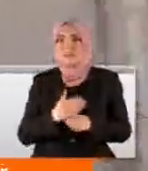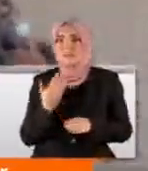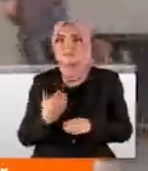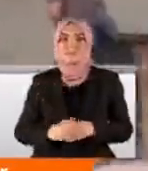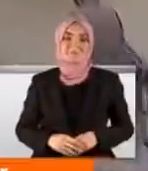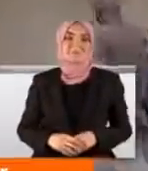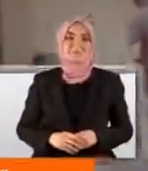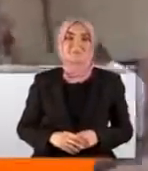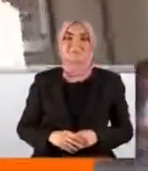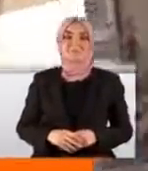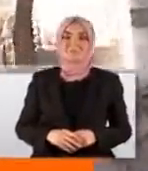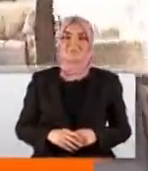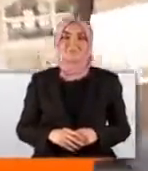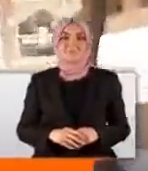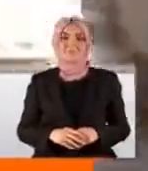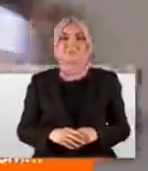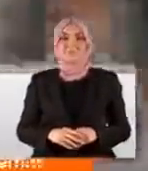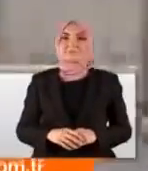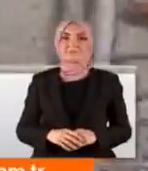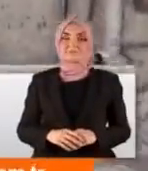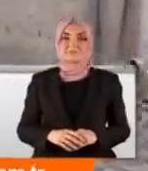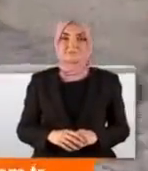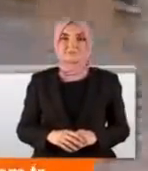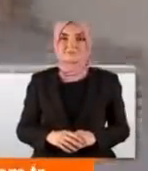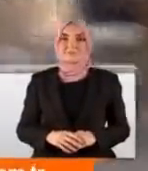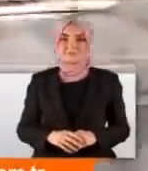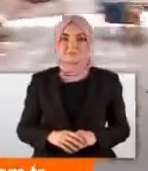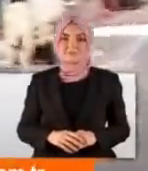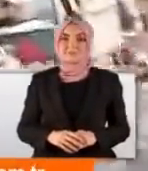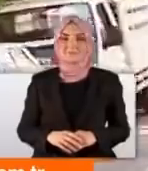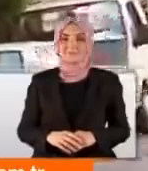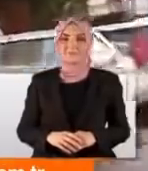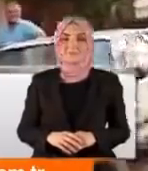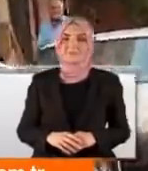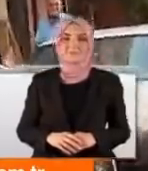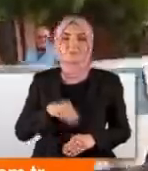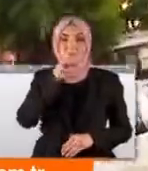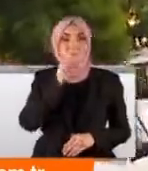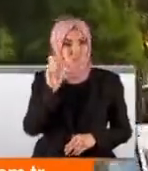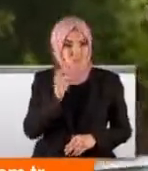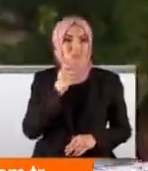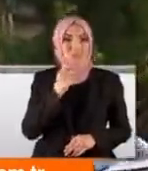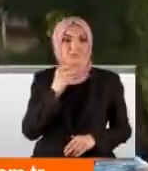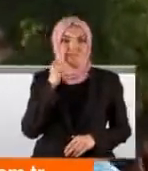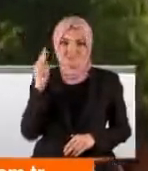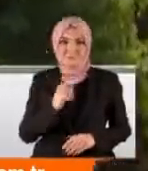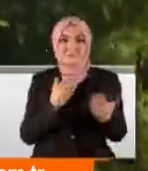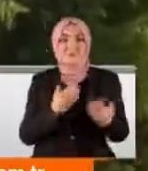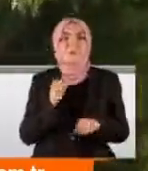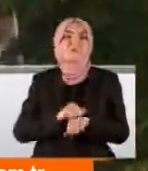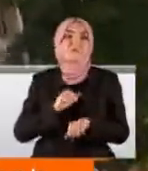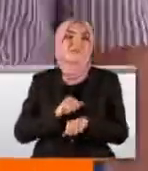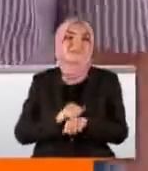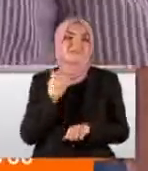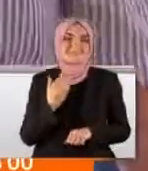Erdoğan amca bak Vik Vik bulundu, Erdoğan amca. Eyvallah. Bak Vik Vik bulundu, gördün mü? Ay maşallah Vik